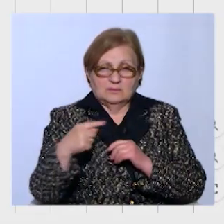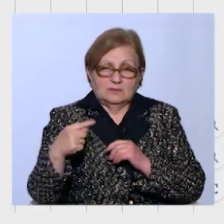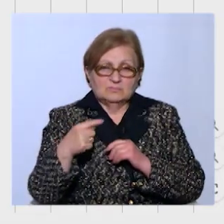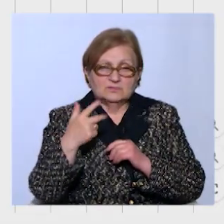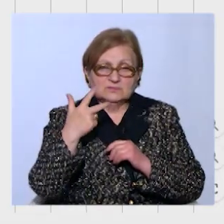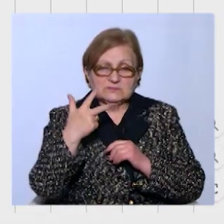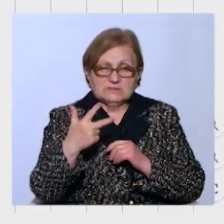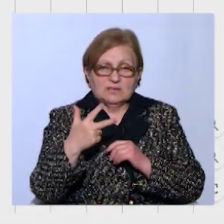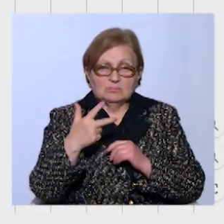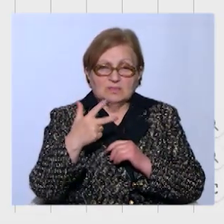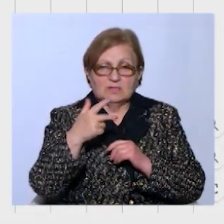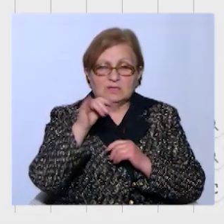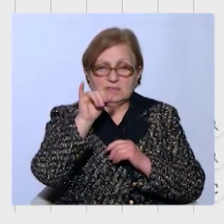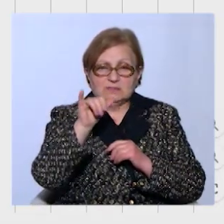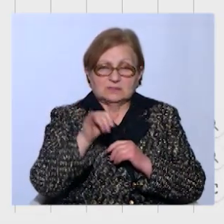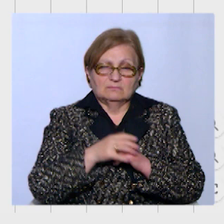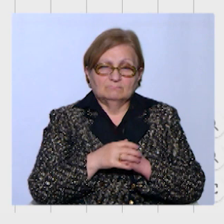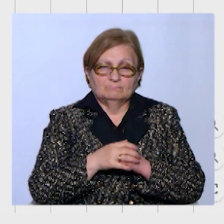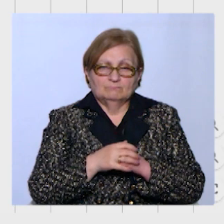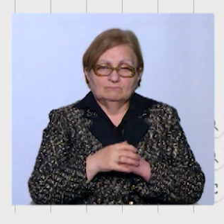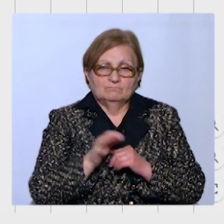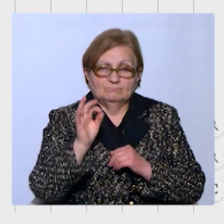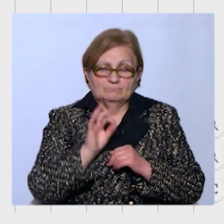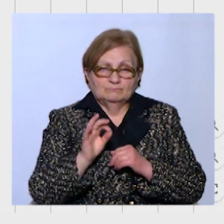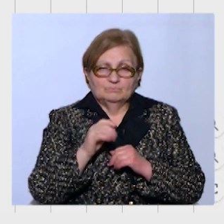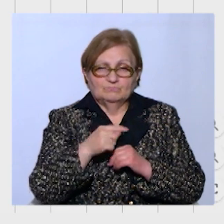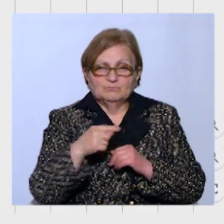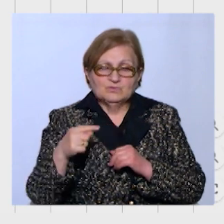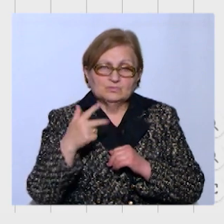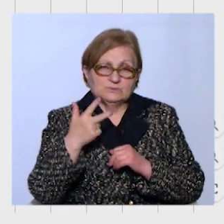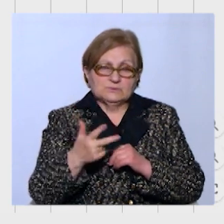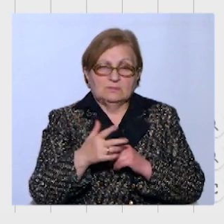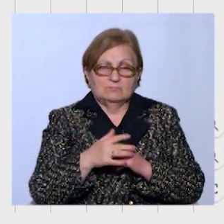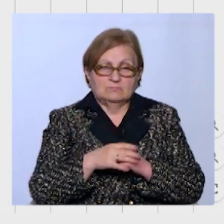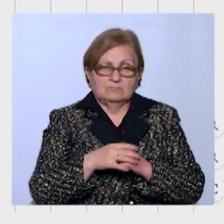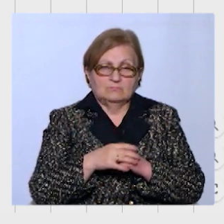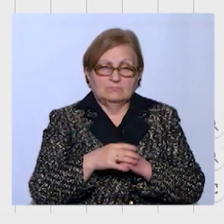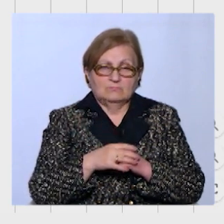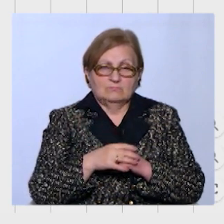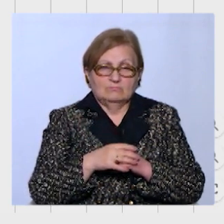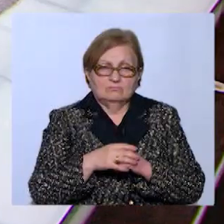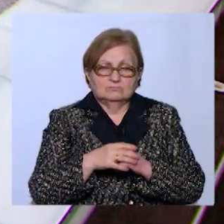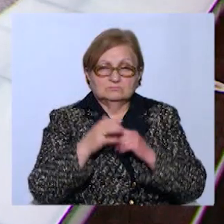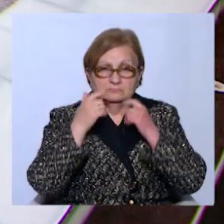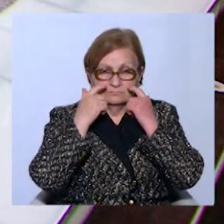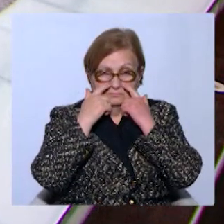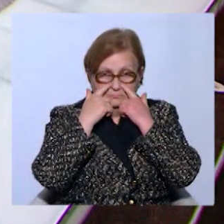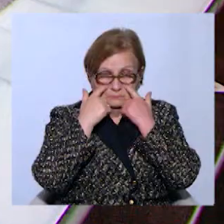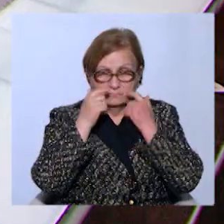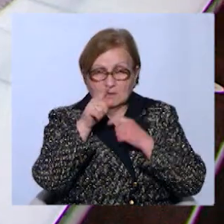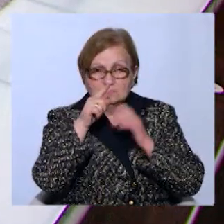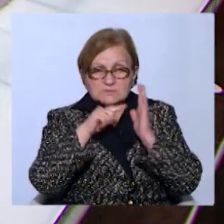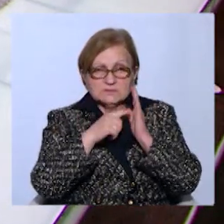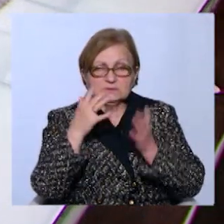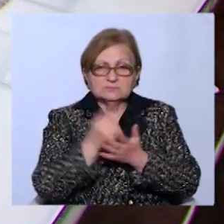-3 y კოორდინატი. შემოსა წერტილის კოორდინატი იქნება 0, -3. ან უბრალოდ თუ დავსვათ წერტილი, როგორ შეგვიძლია ამ წერტილის